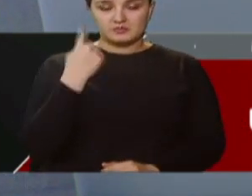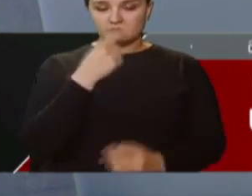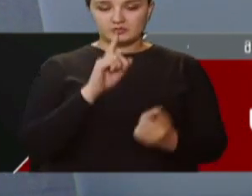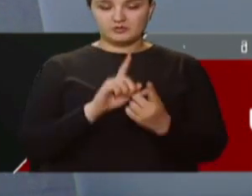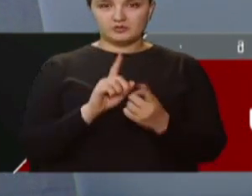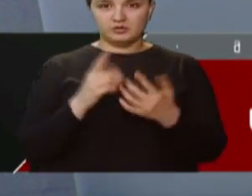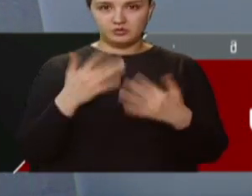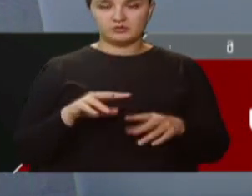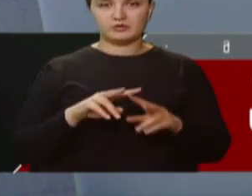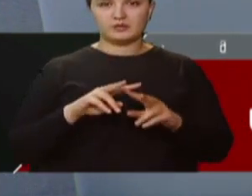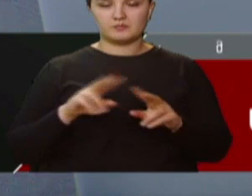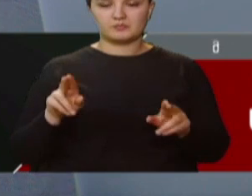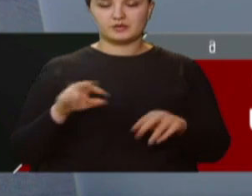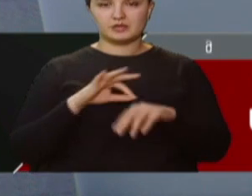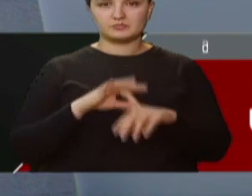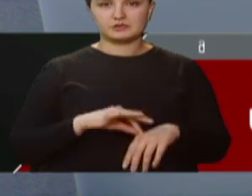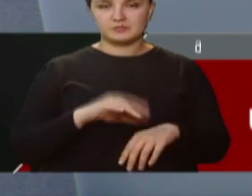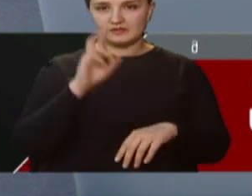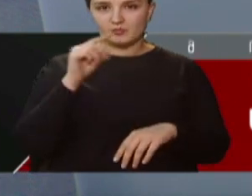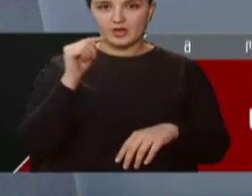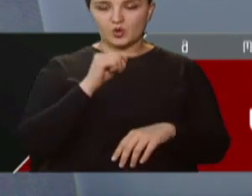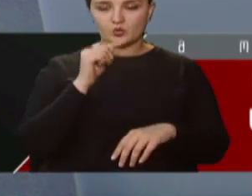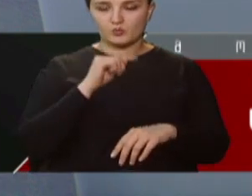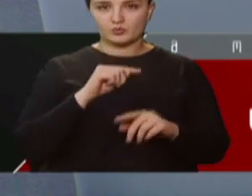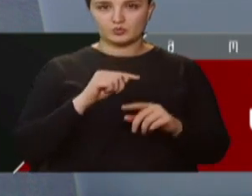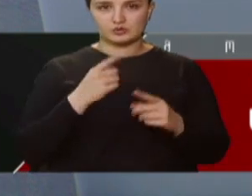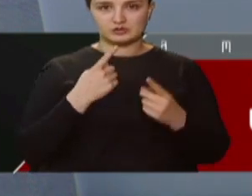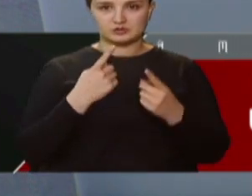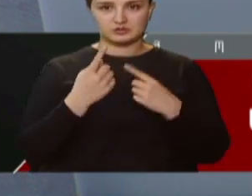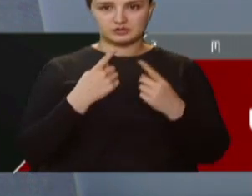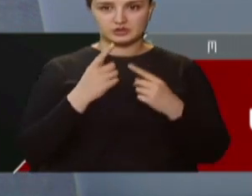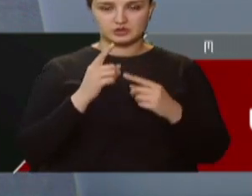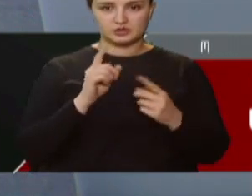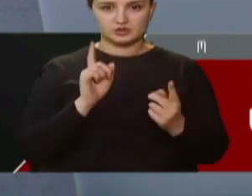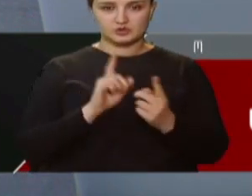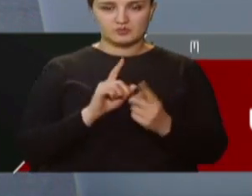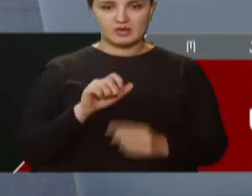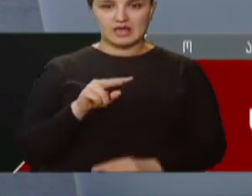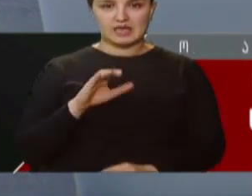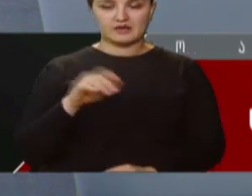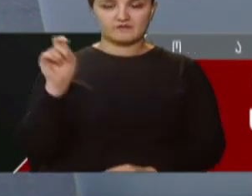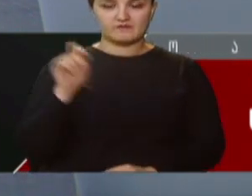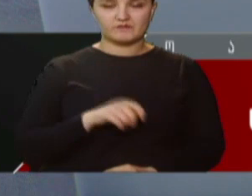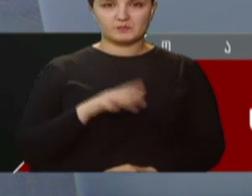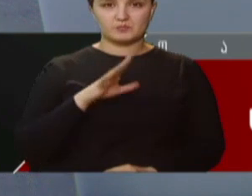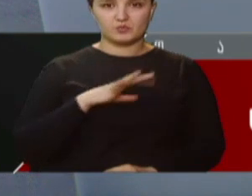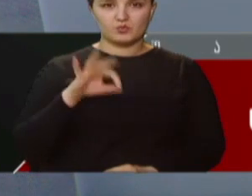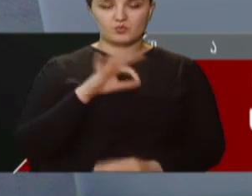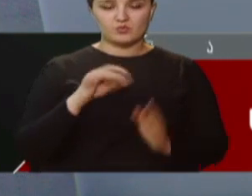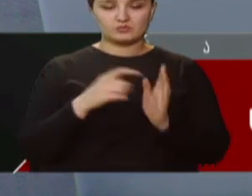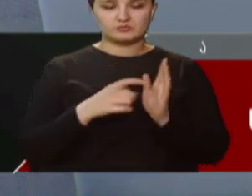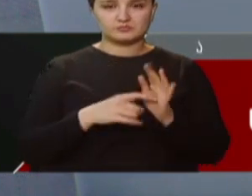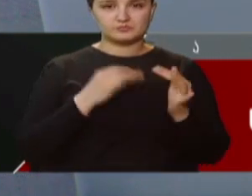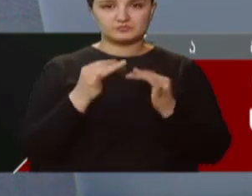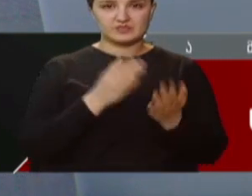gaimarta ori kveqnis mtavrobat choris ekonomikuri komisiis khdoma, ra drosats Ilham Aliyevis vizitis dros ganxeluli strategiuli proektebi